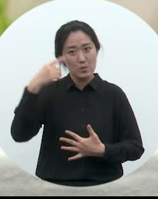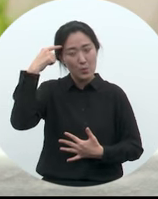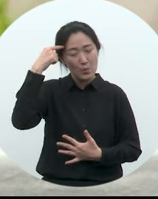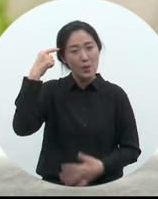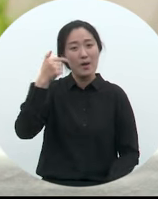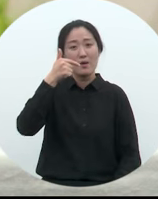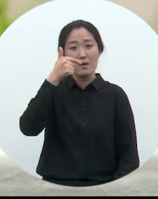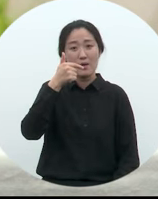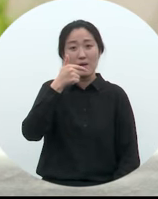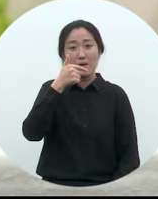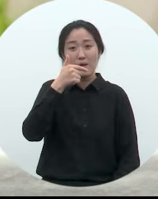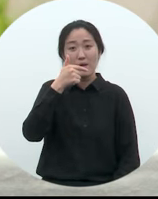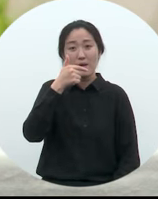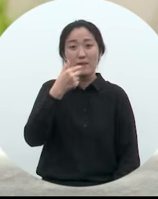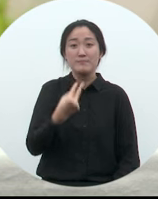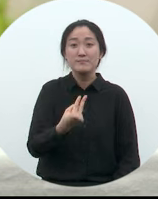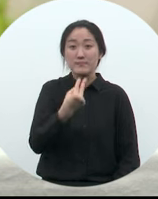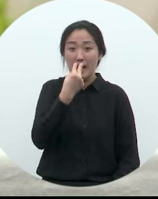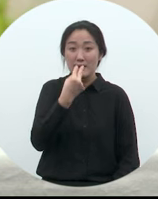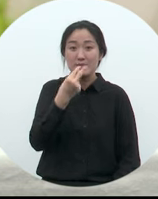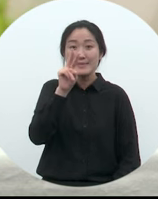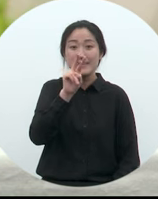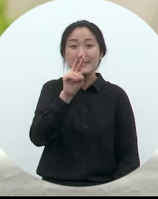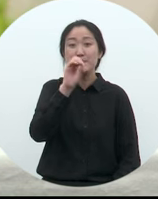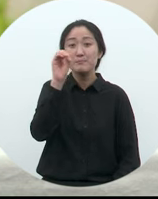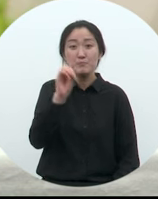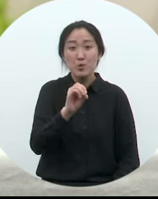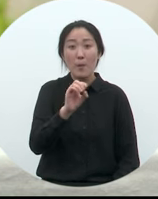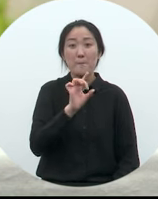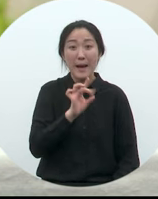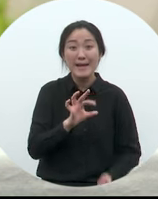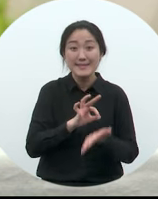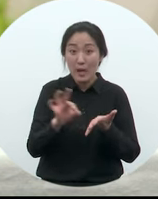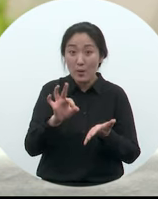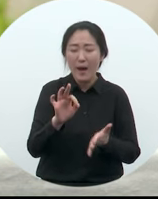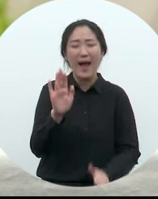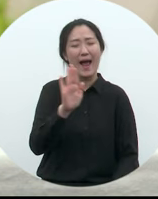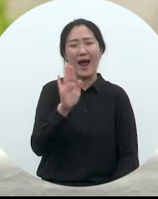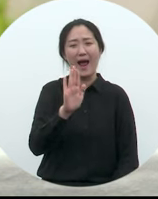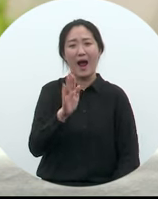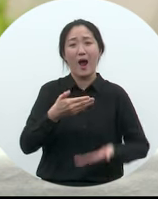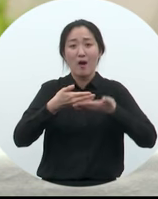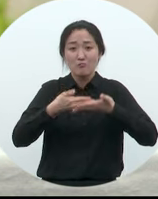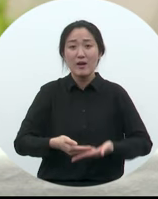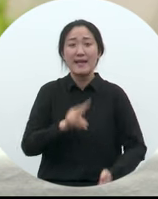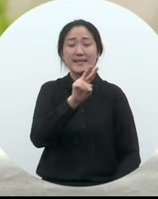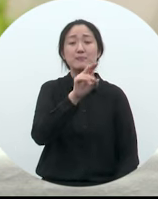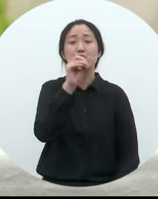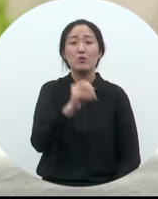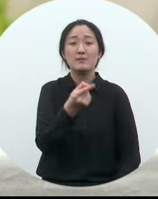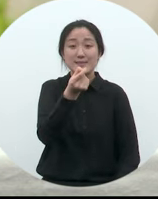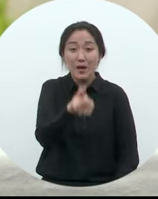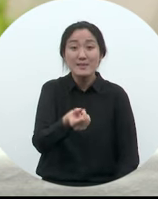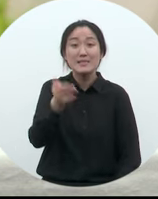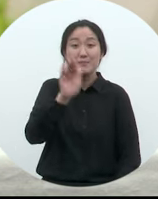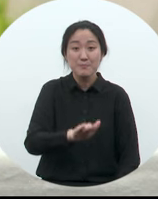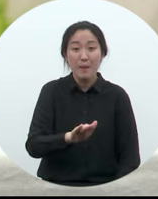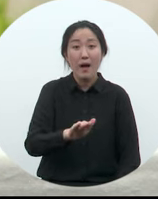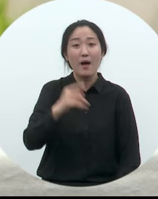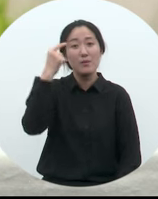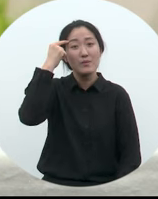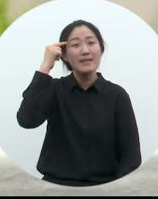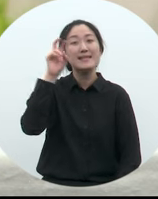산소나 영양 에너지를 쓰는 것은 2%를 쓰는 것이 아니라 20% 정도를 쓰는 겁니다.